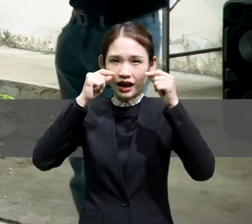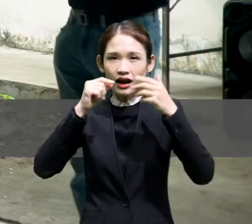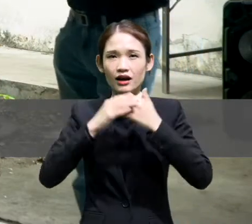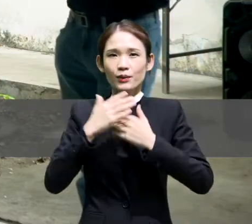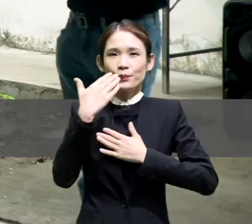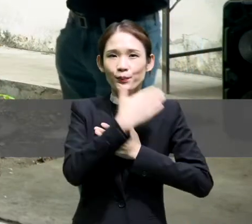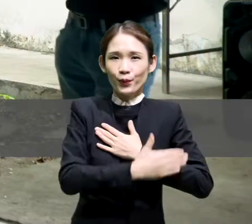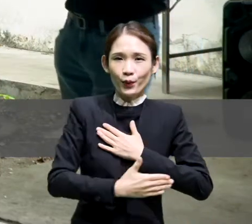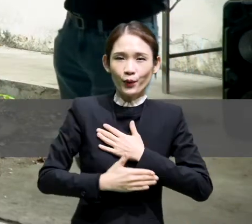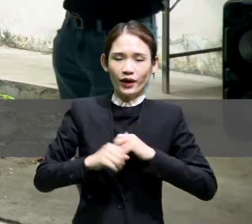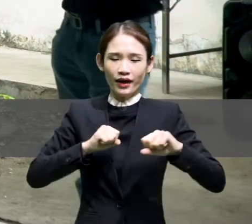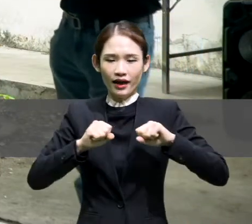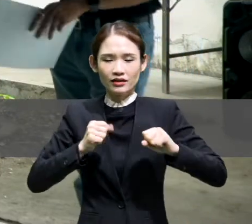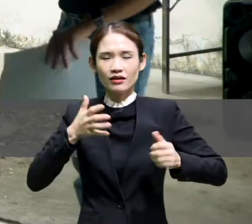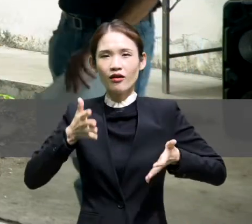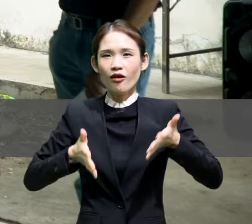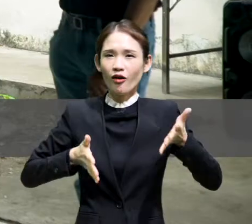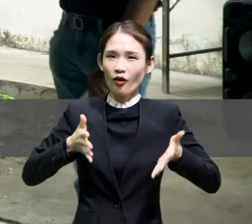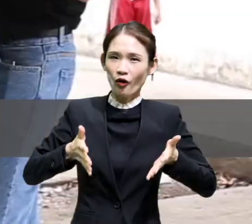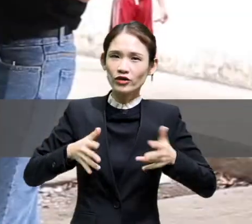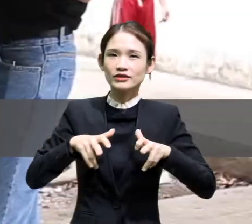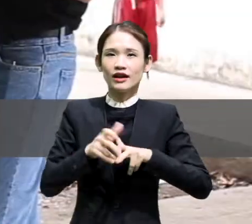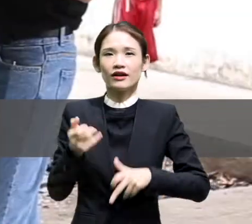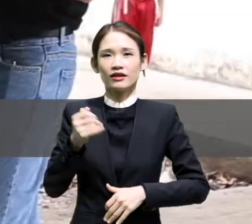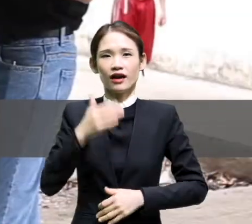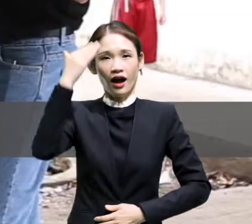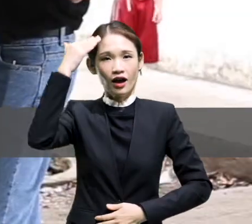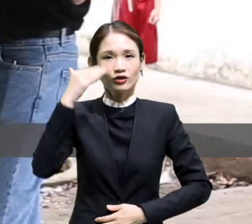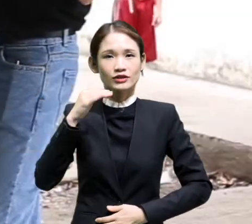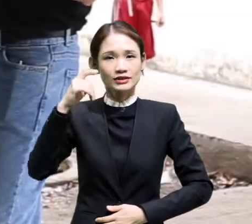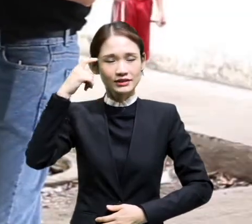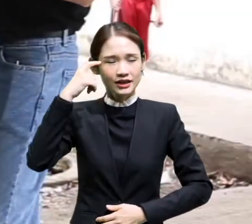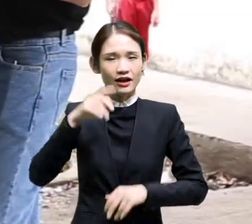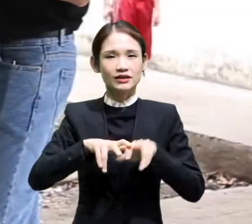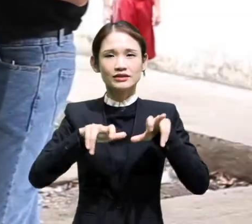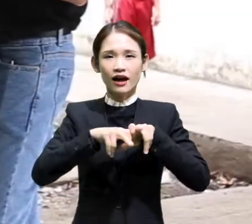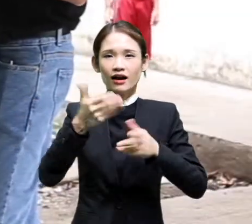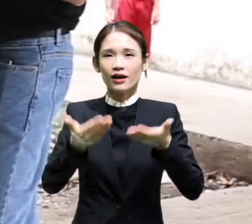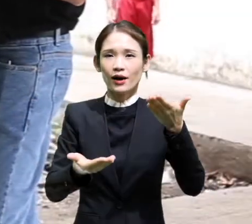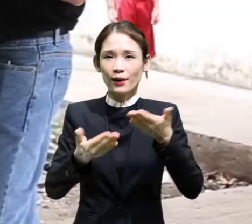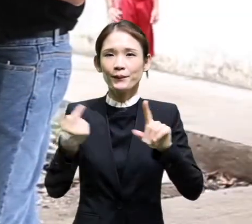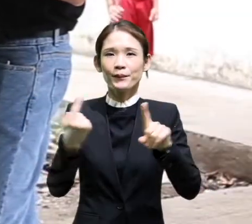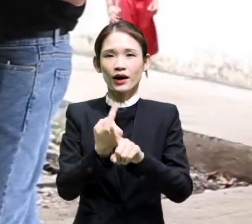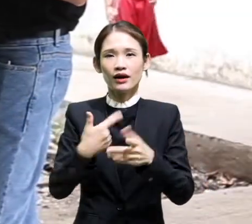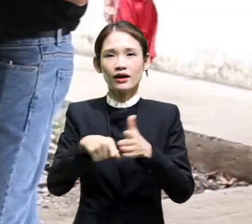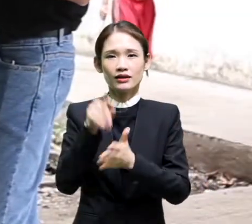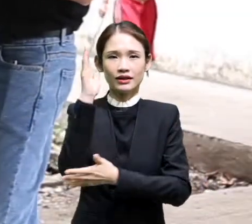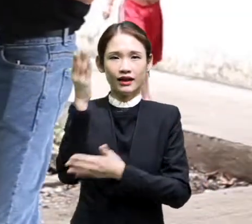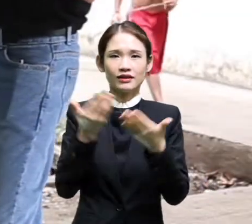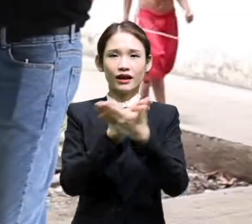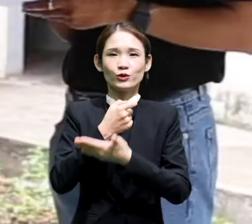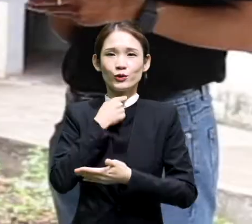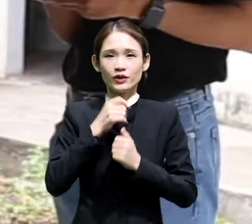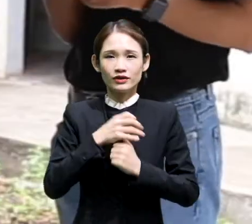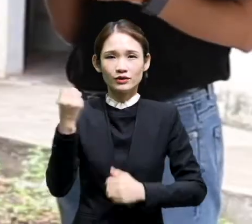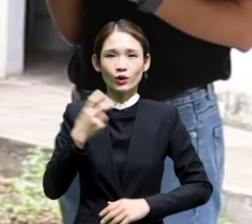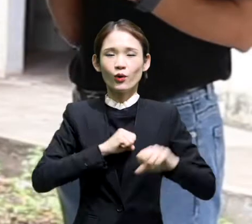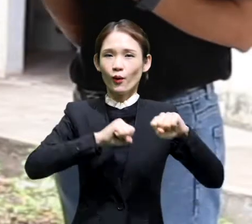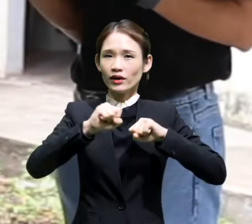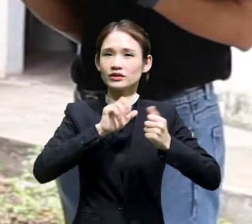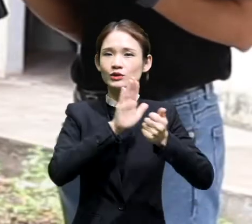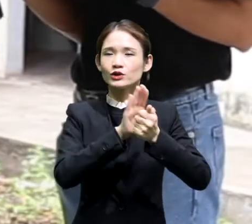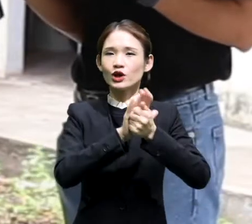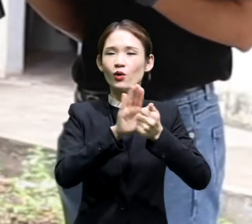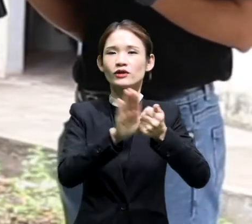되면 몸과 행동이 좀 어눌해지는 장애가 있습니다. 한국의 장애인 인식 변화 및 복지 정책에 대해서 이야기해 보고 싶습니다. 네,